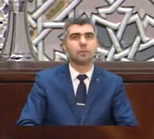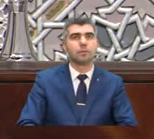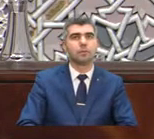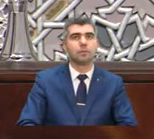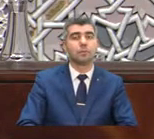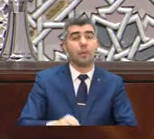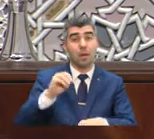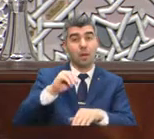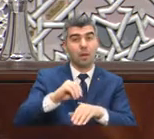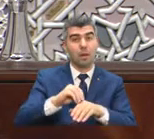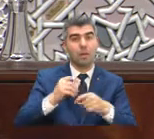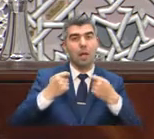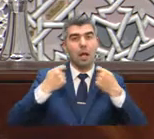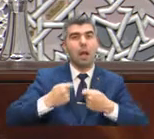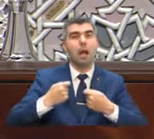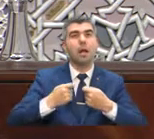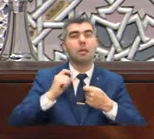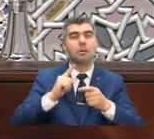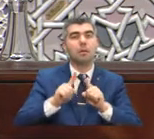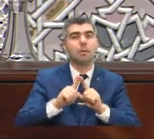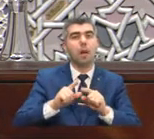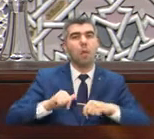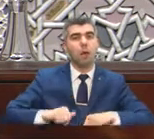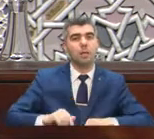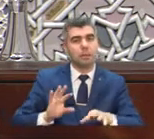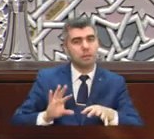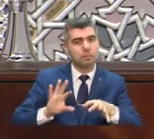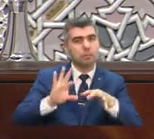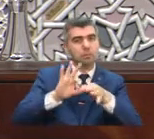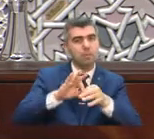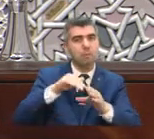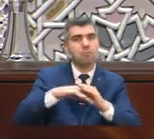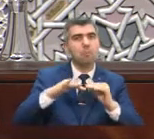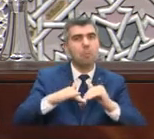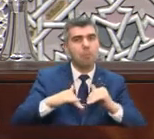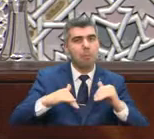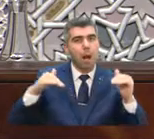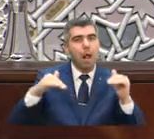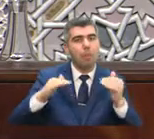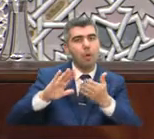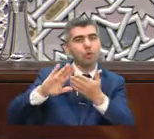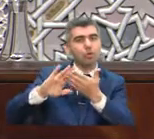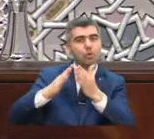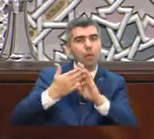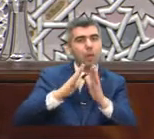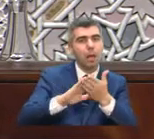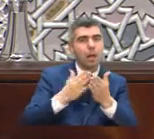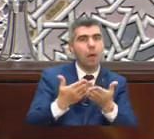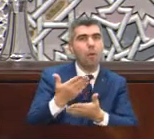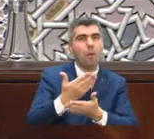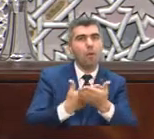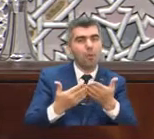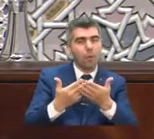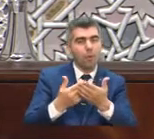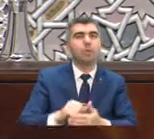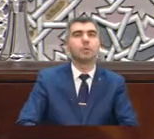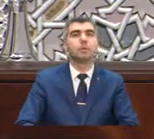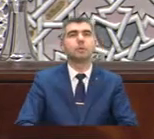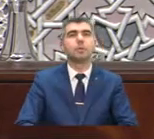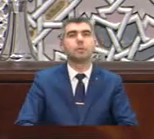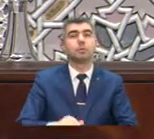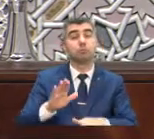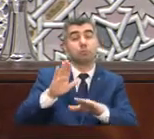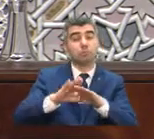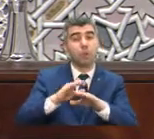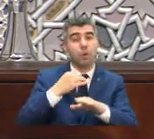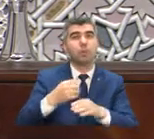توصلت الرئاسة برسالة من السيد الوزير المنتدب لدى رئيس الحكومة المكلف بالعلاقات مع البرلمان والمجتمع المدني يخبر فيها